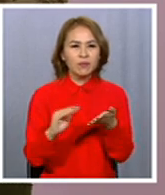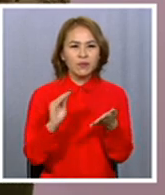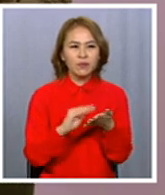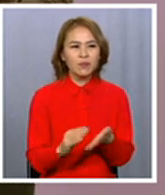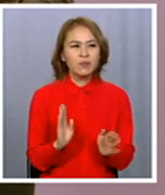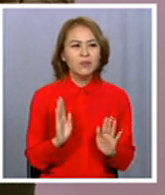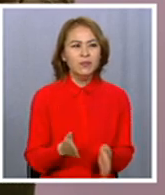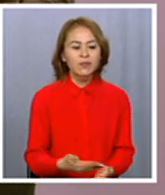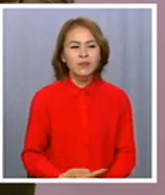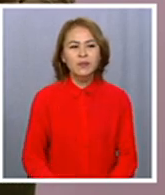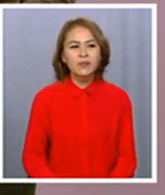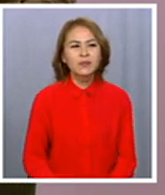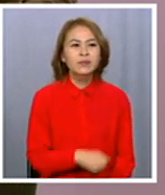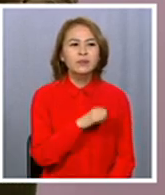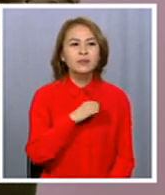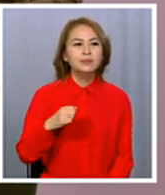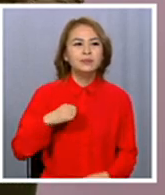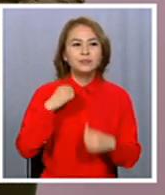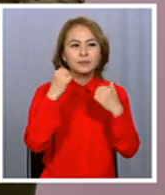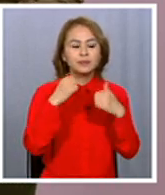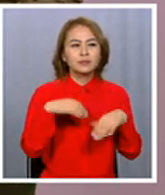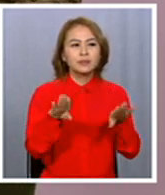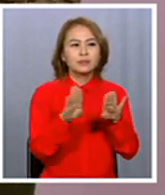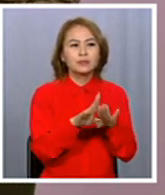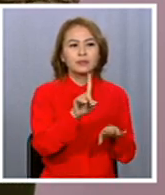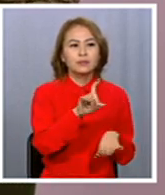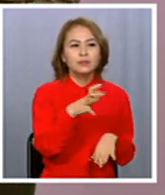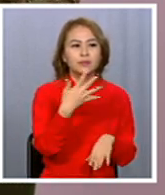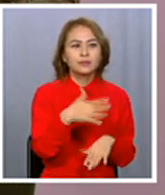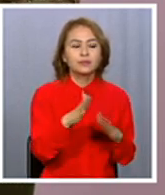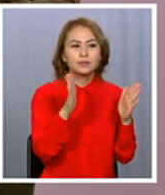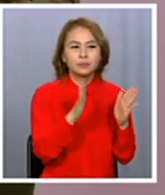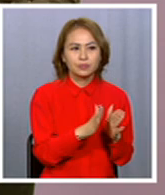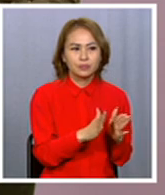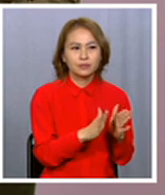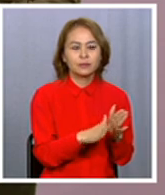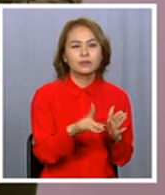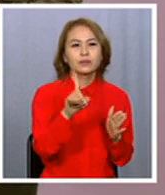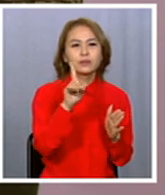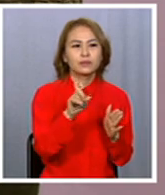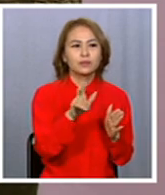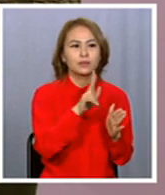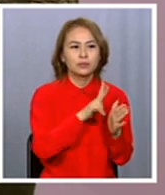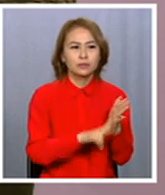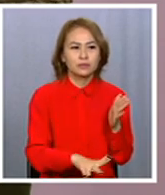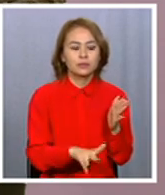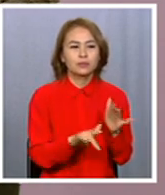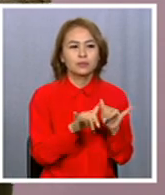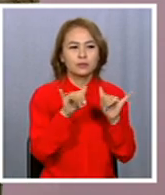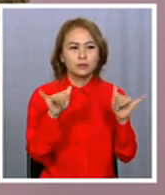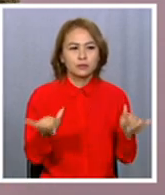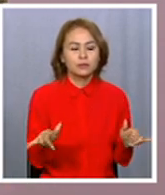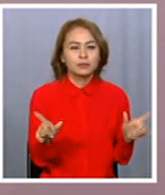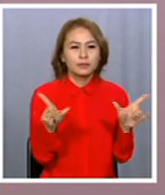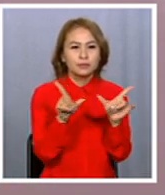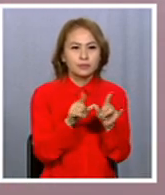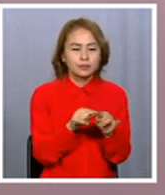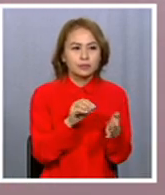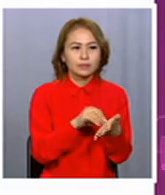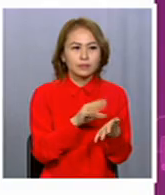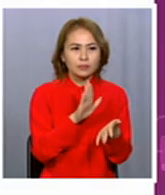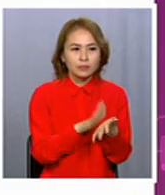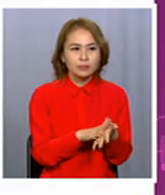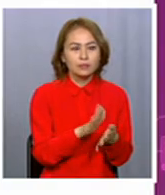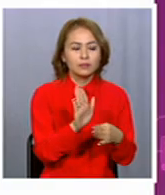жазамыз. Ем белгісізі 150-ден артық, 180-нен кем. Қос теңсіздікті